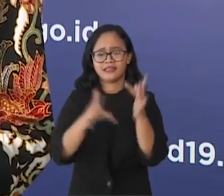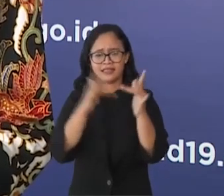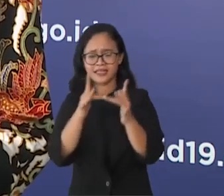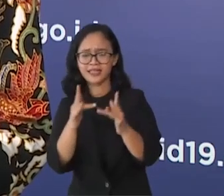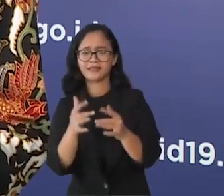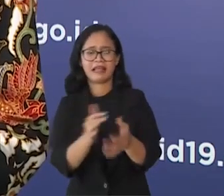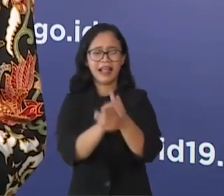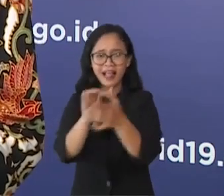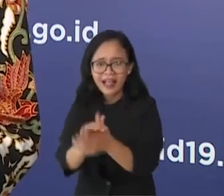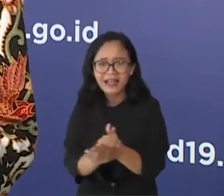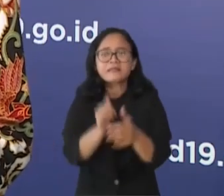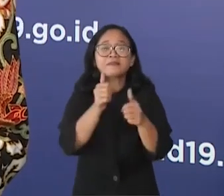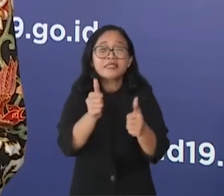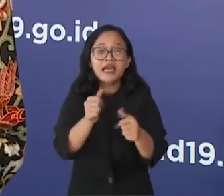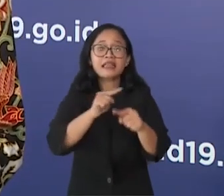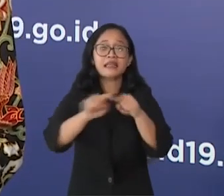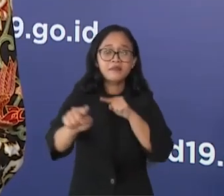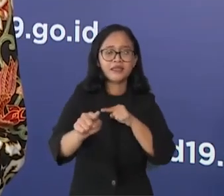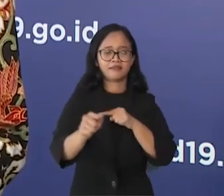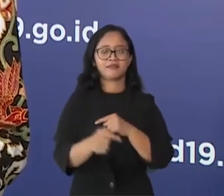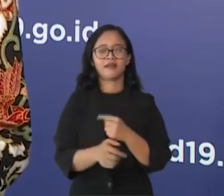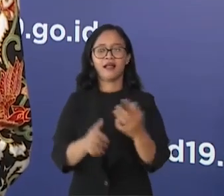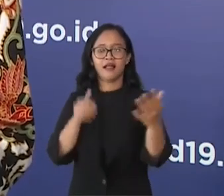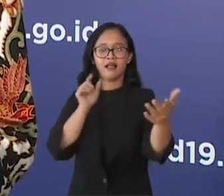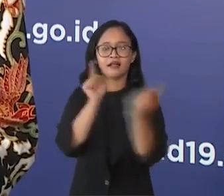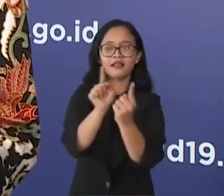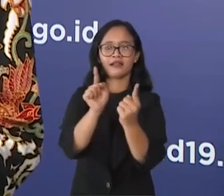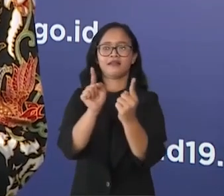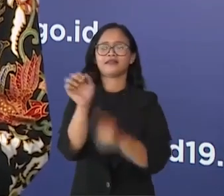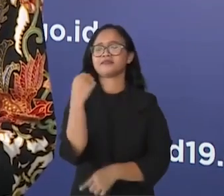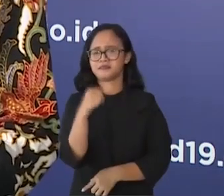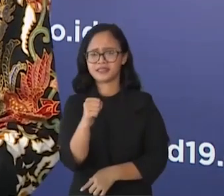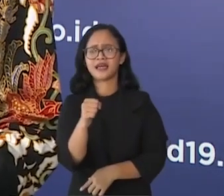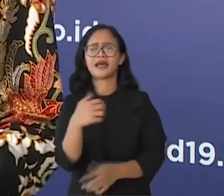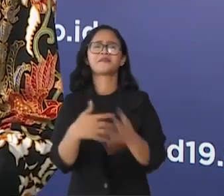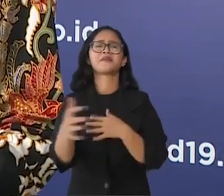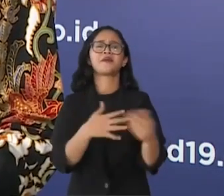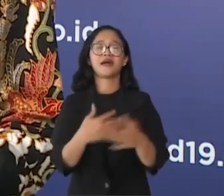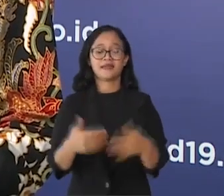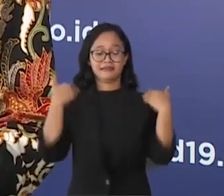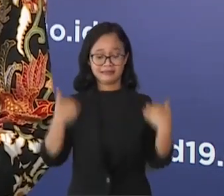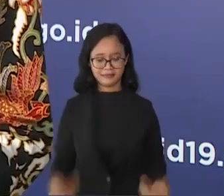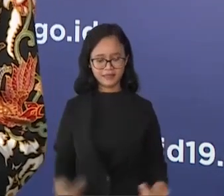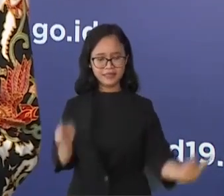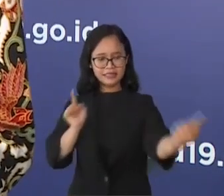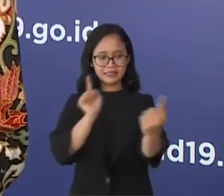tetap erat tanpa harus ketemu secara fisik. Aktivitas ketemu fisik kita,